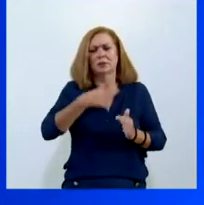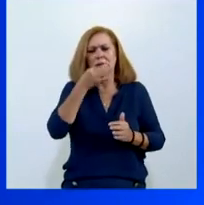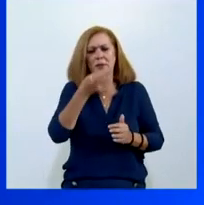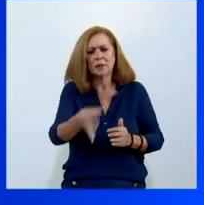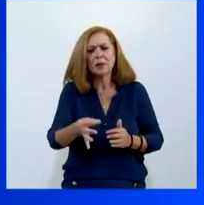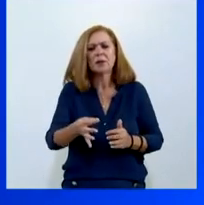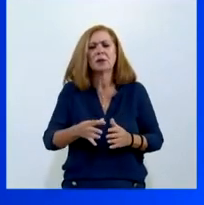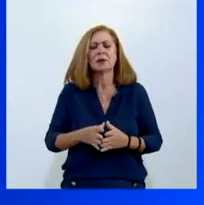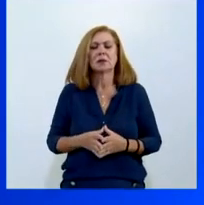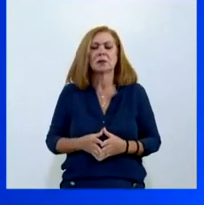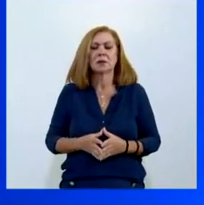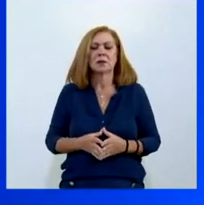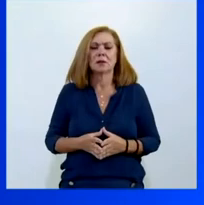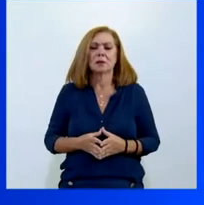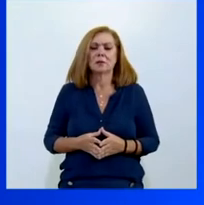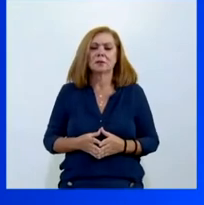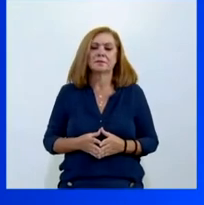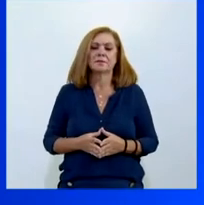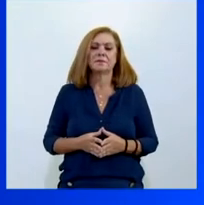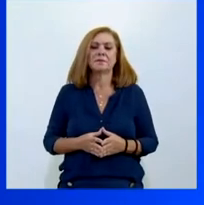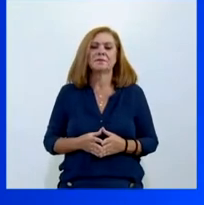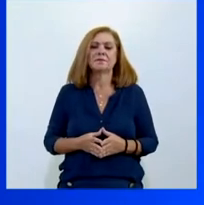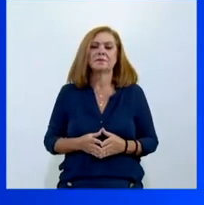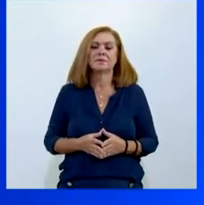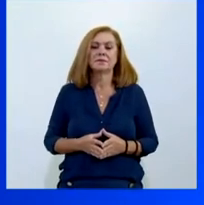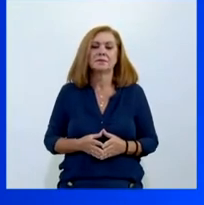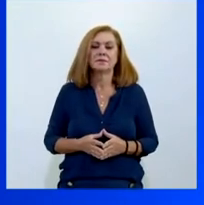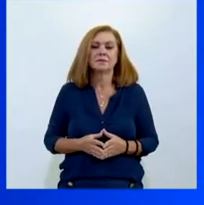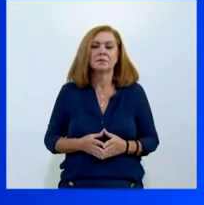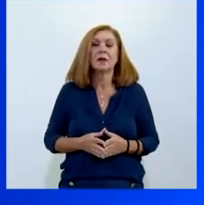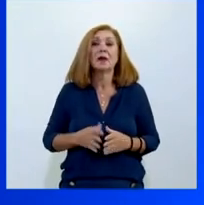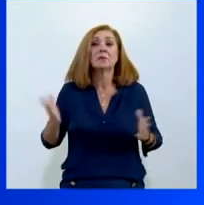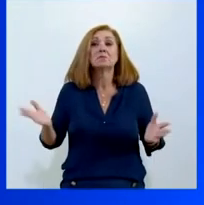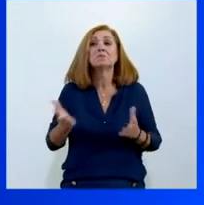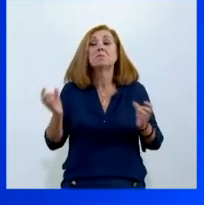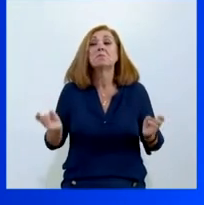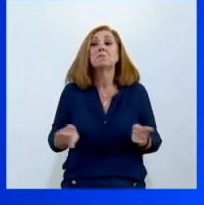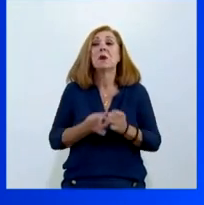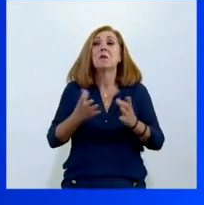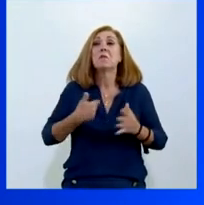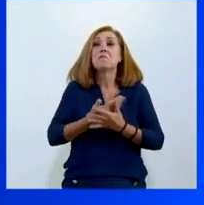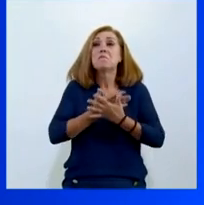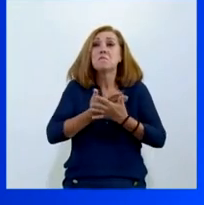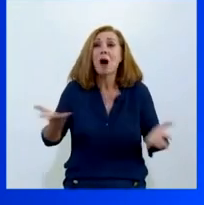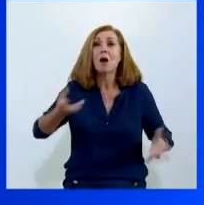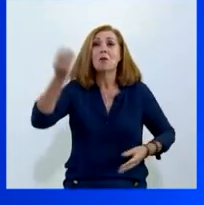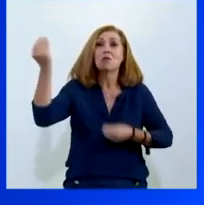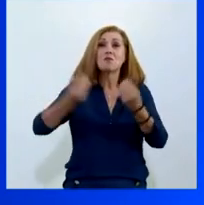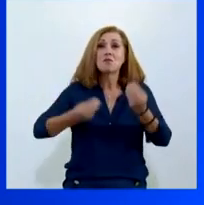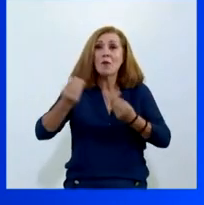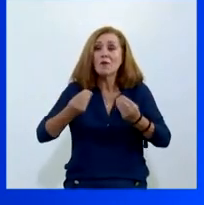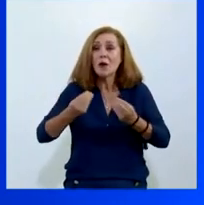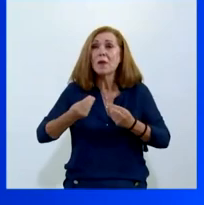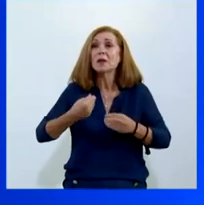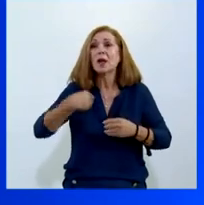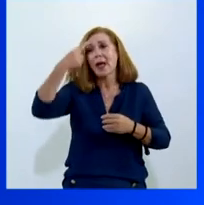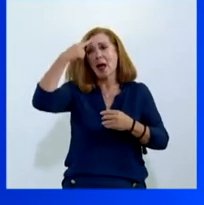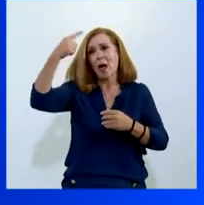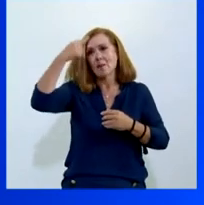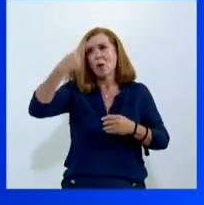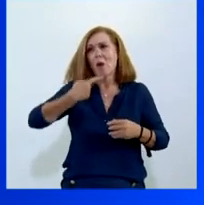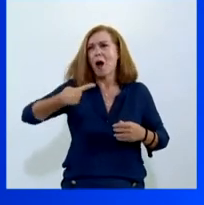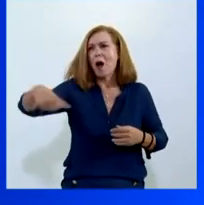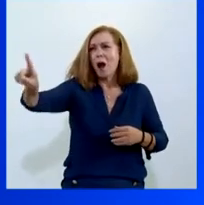απολύτως αποδεκτό όταν έχουμε να διαχειριστούμε μεγάλα προβλήματα όπου οι θέσεις μας απέχουν σημαντικά, τα